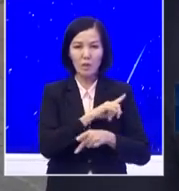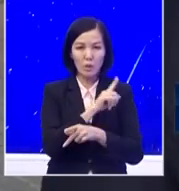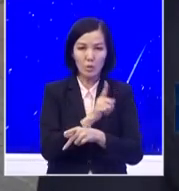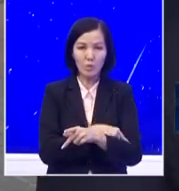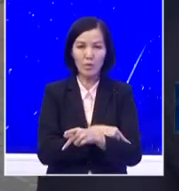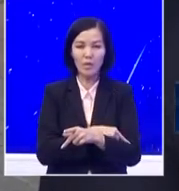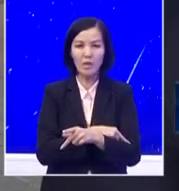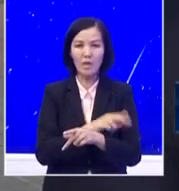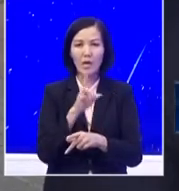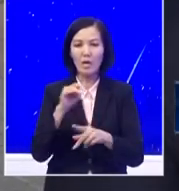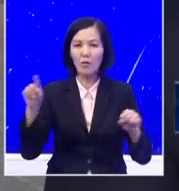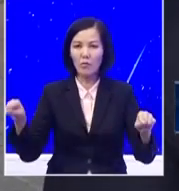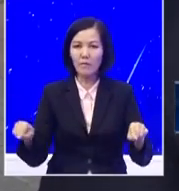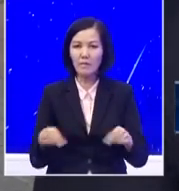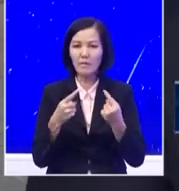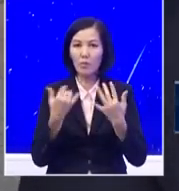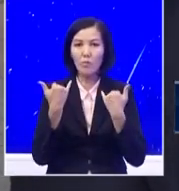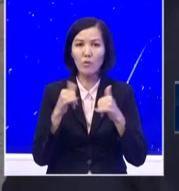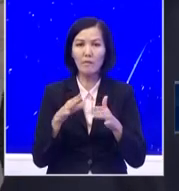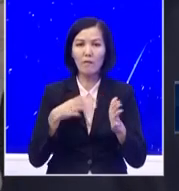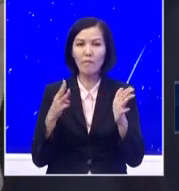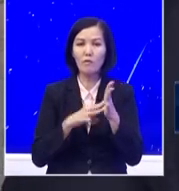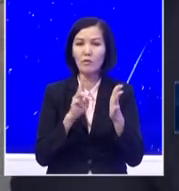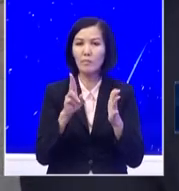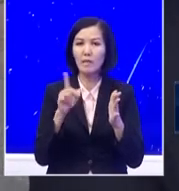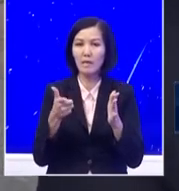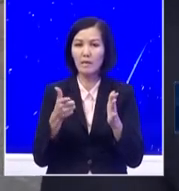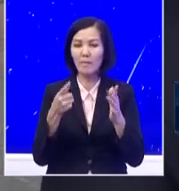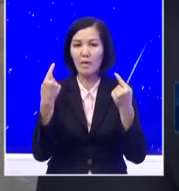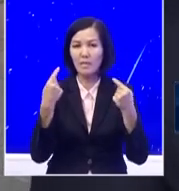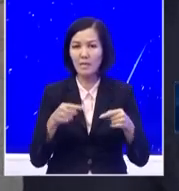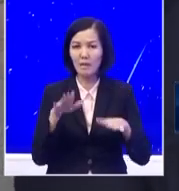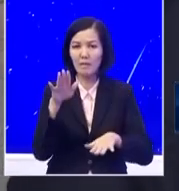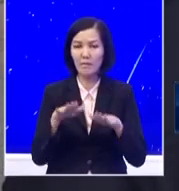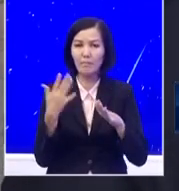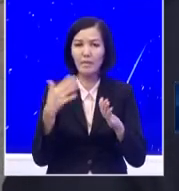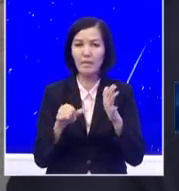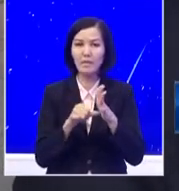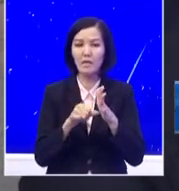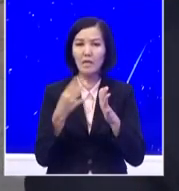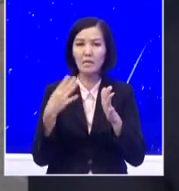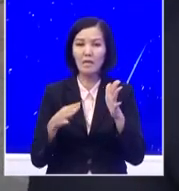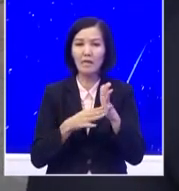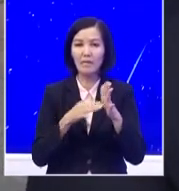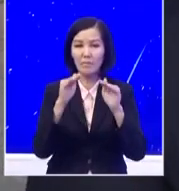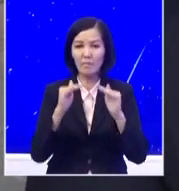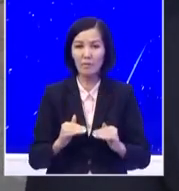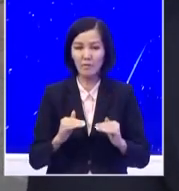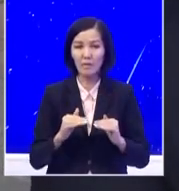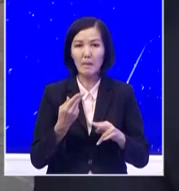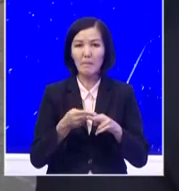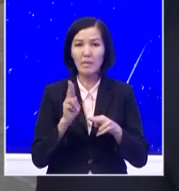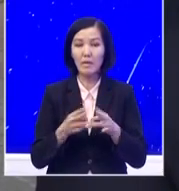он восстанавливался, мы вообще удивлялись. Он 8 килограммов скидывал веса с 56 до 48 килограммов и при